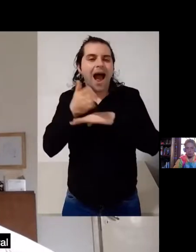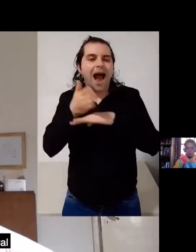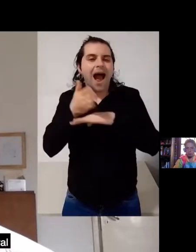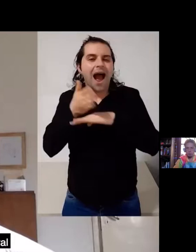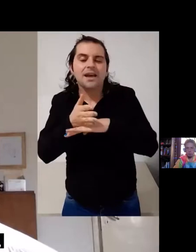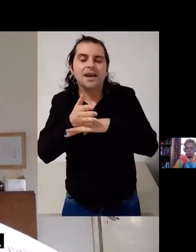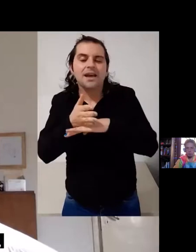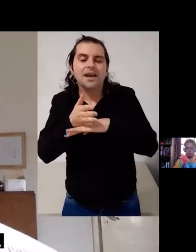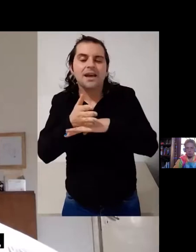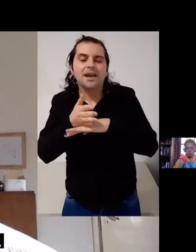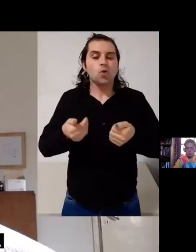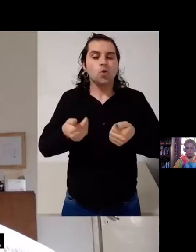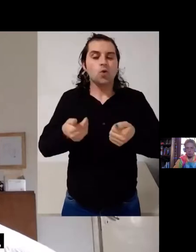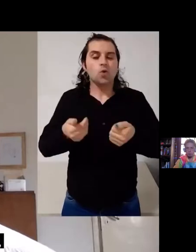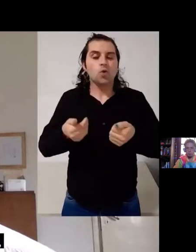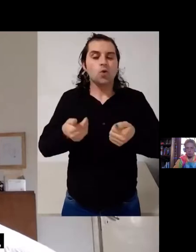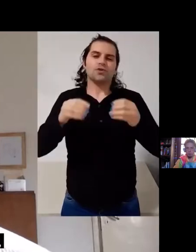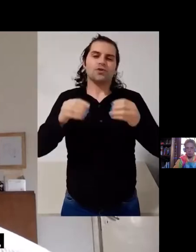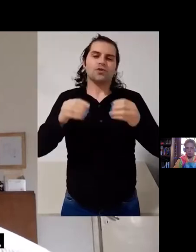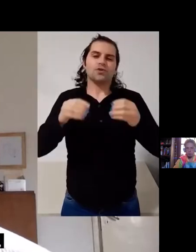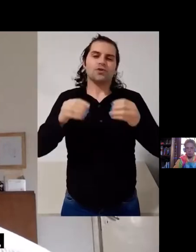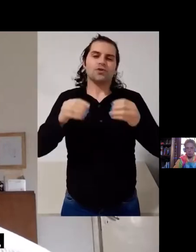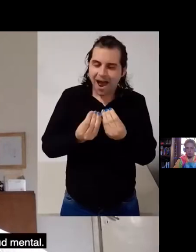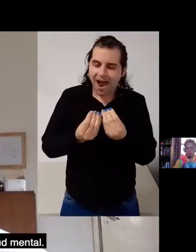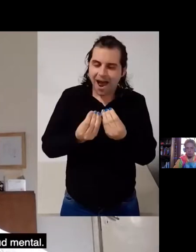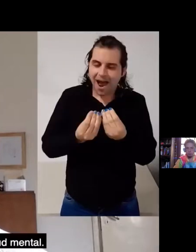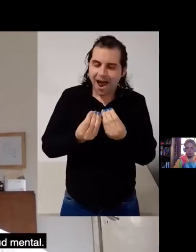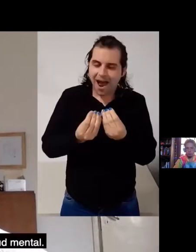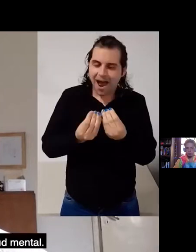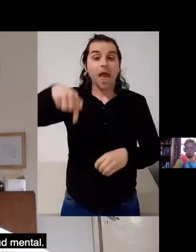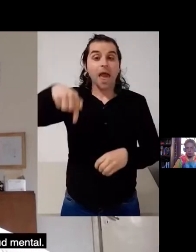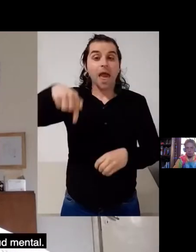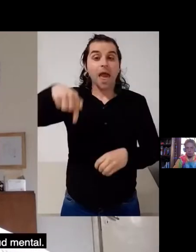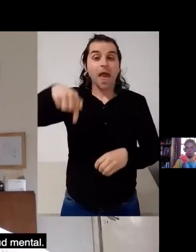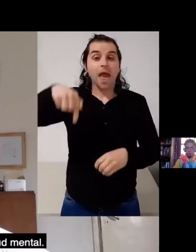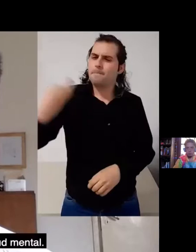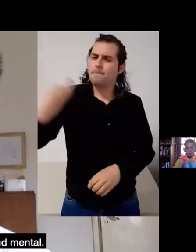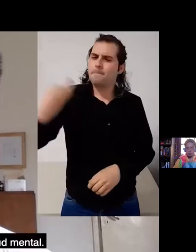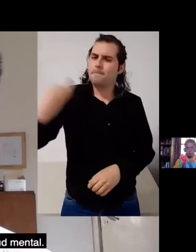l'accès et à la santé intégrale. Et cette année, spécifiquement, nous